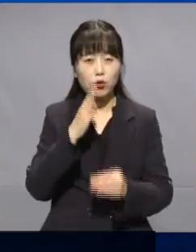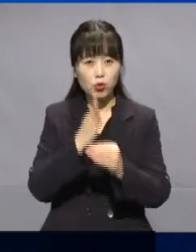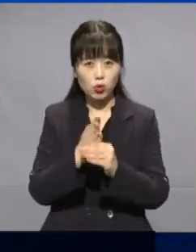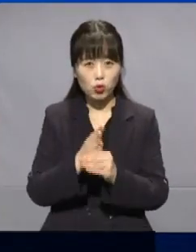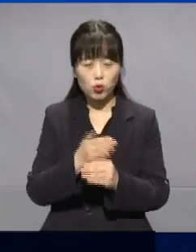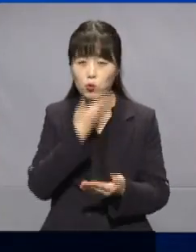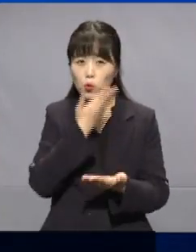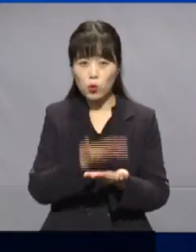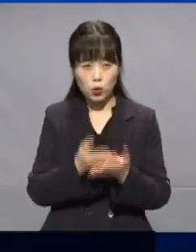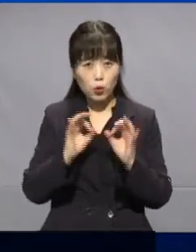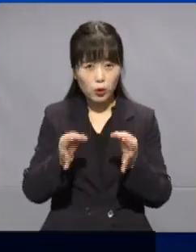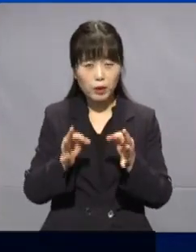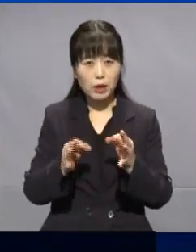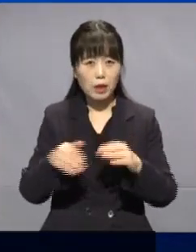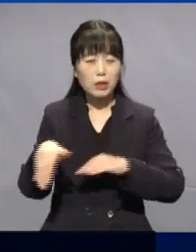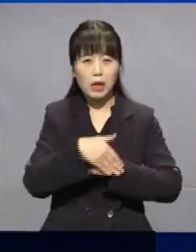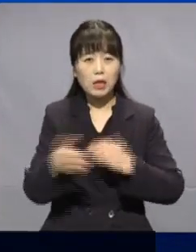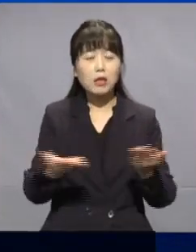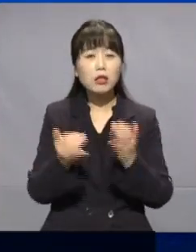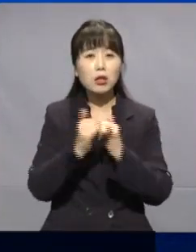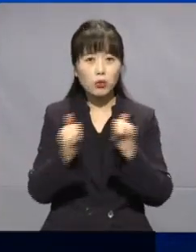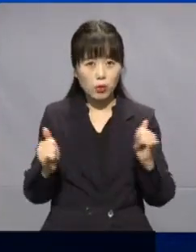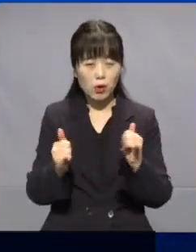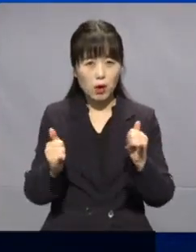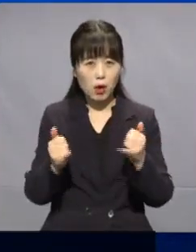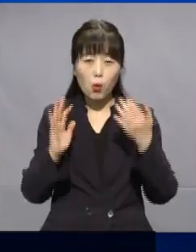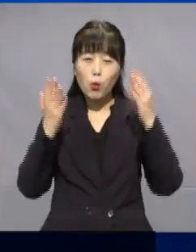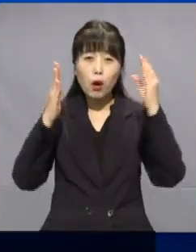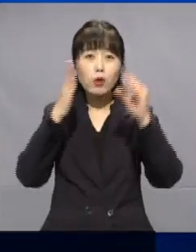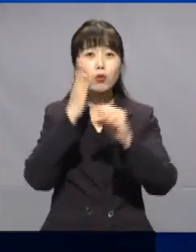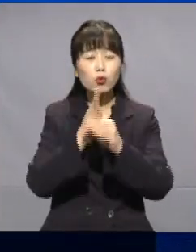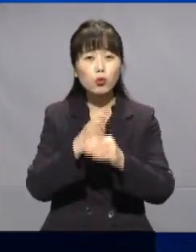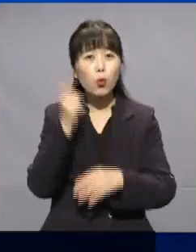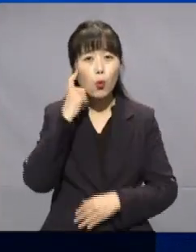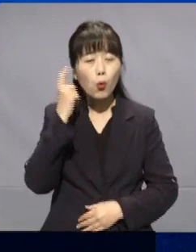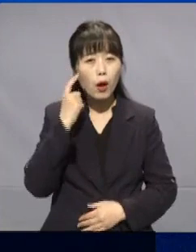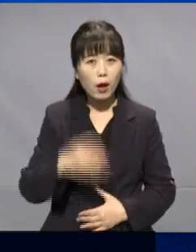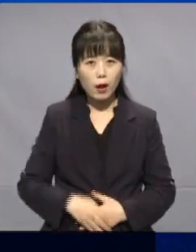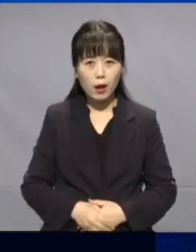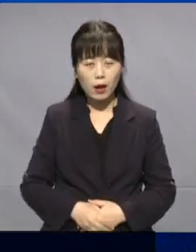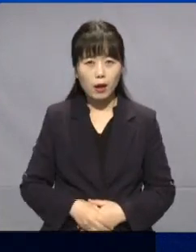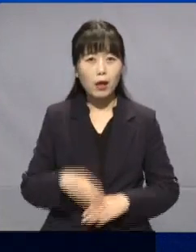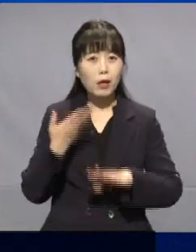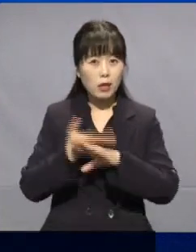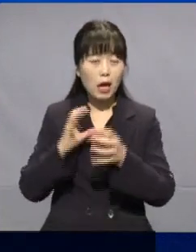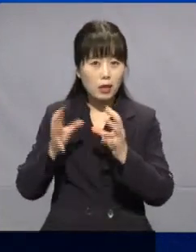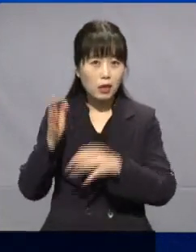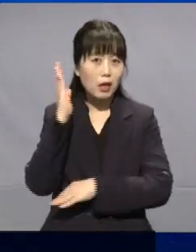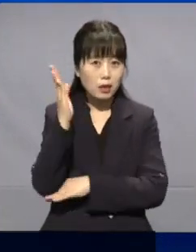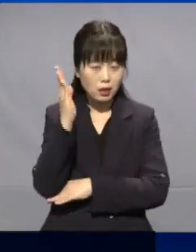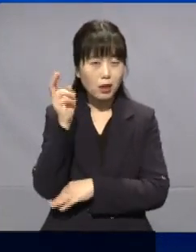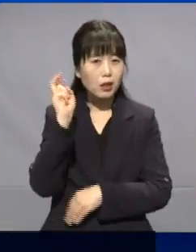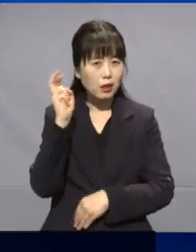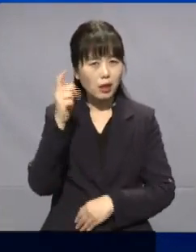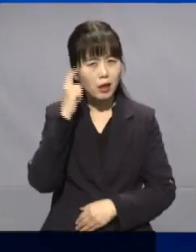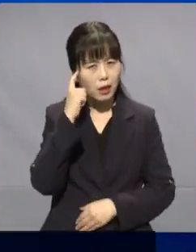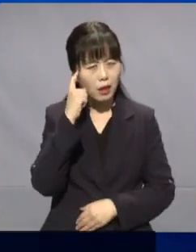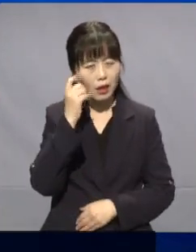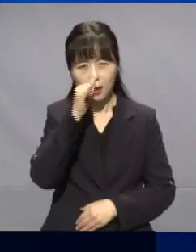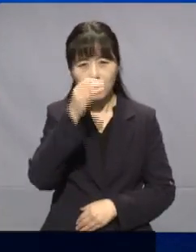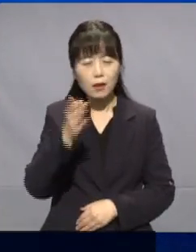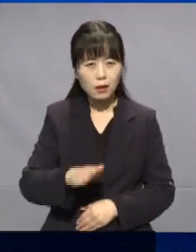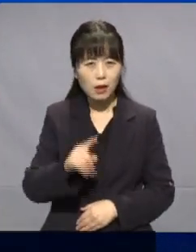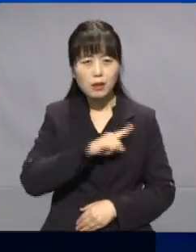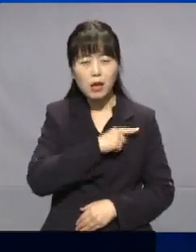주요 시중은행에 다니는 직원들은 환호성을 지르고 있습니다 딴 세상 이야기 같다 이런 생각도 드는데